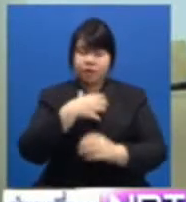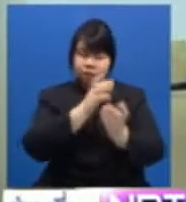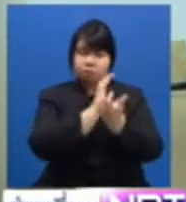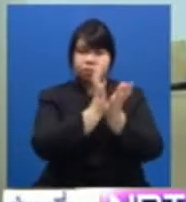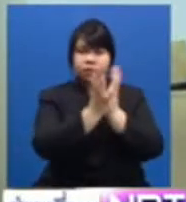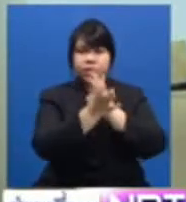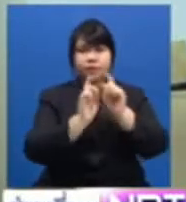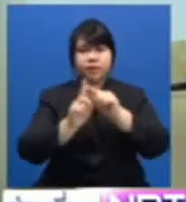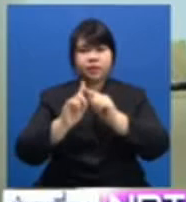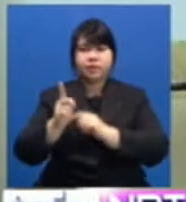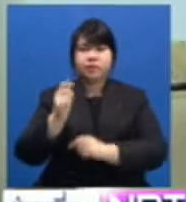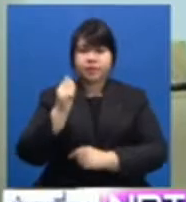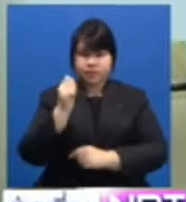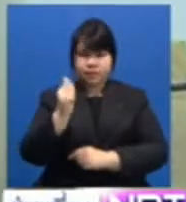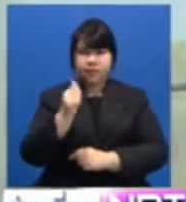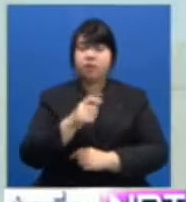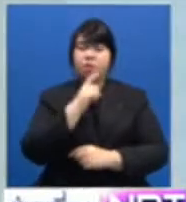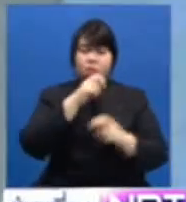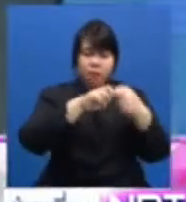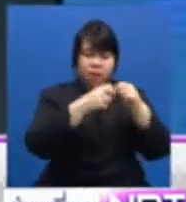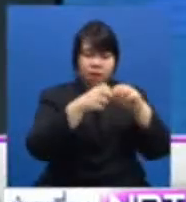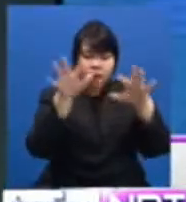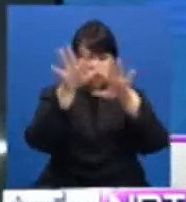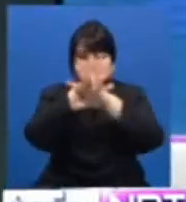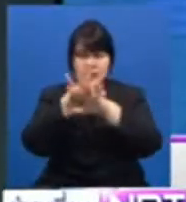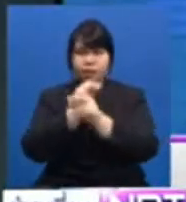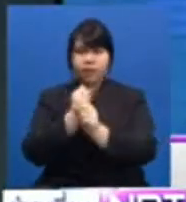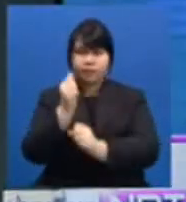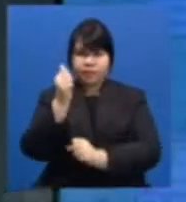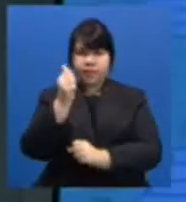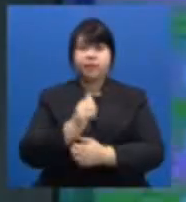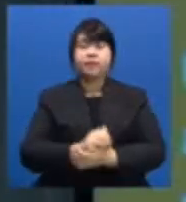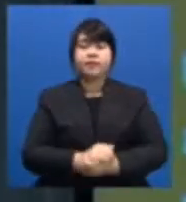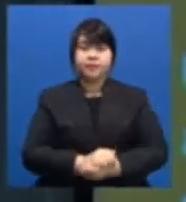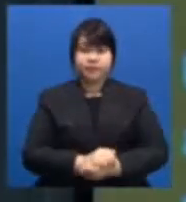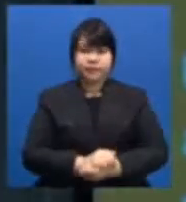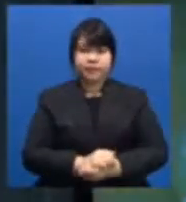มีปัญหาที่คล้ายคลึงกันนะคะ